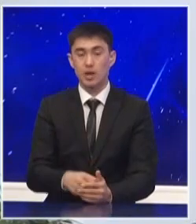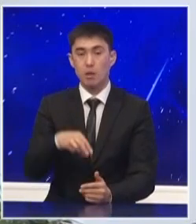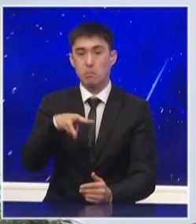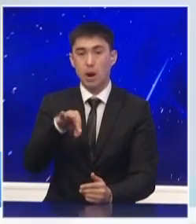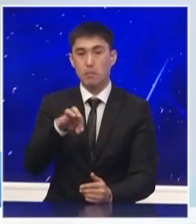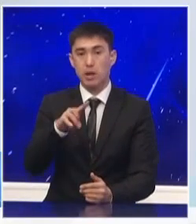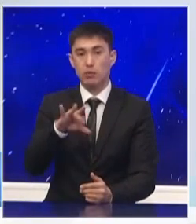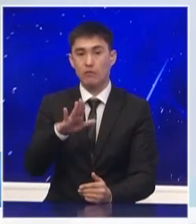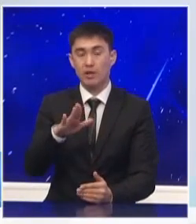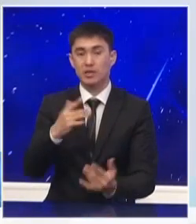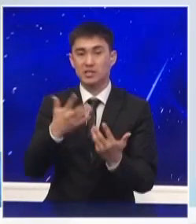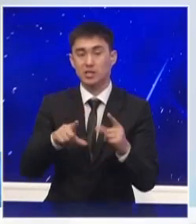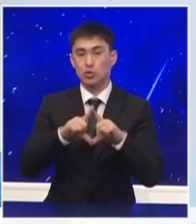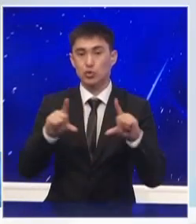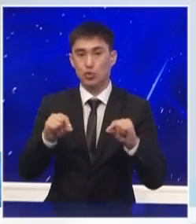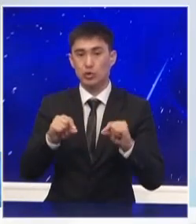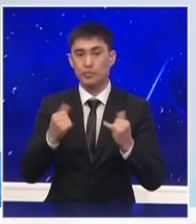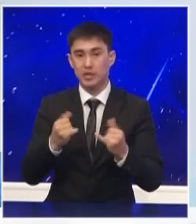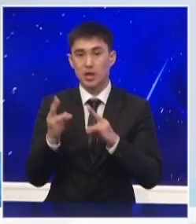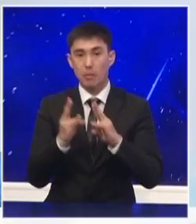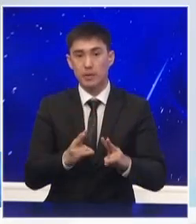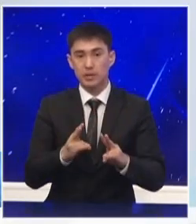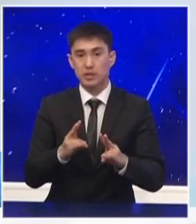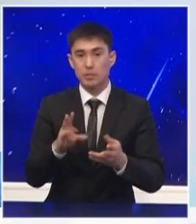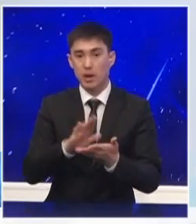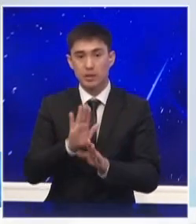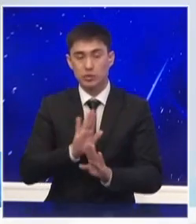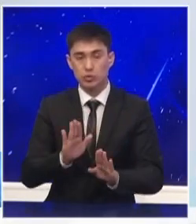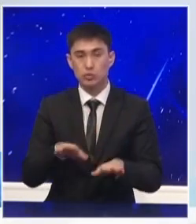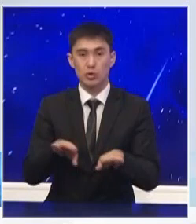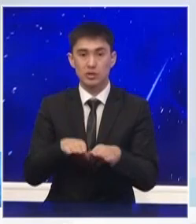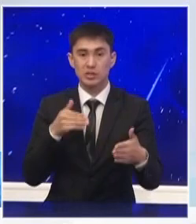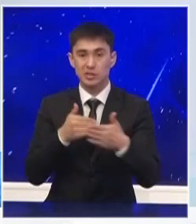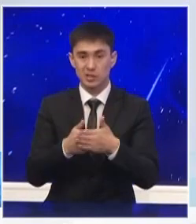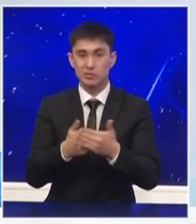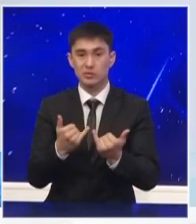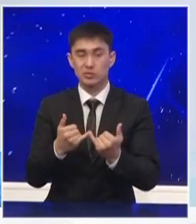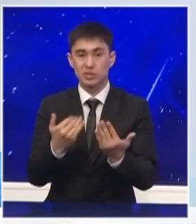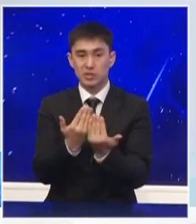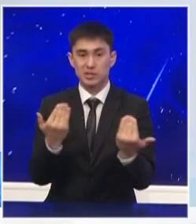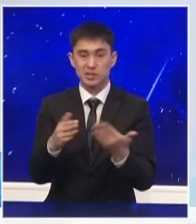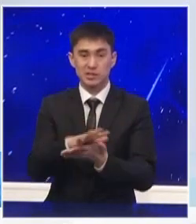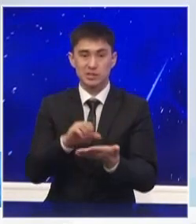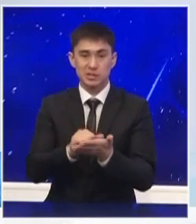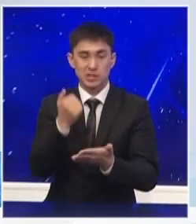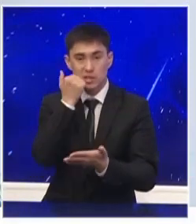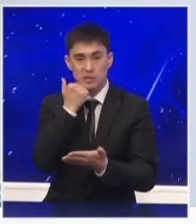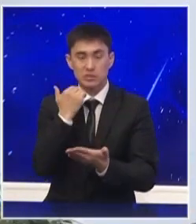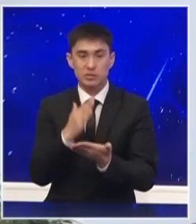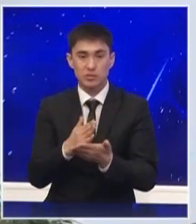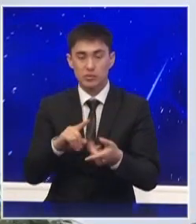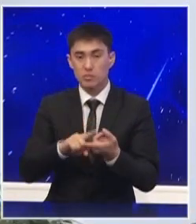орта мектеп. Бұның қазір апатты деп танылған жоқ, бірақ соғанға дейін жетіп іргелері сөгілген. Осыған